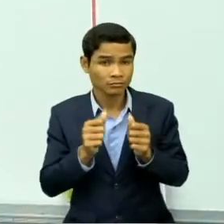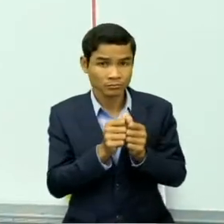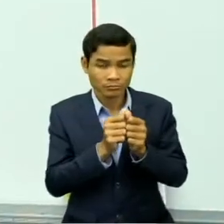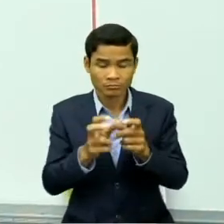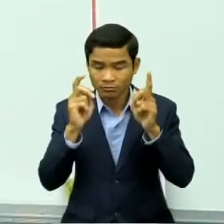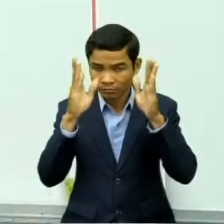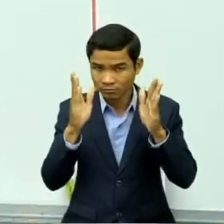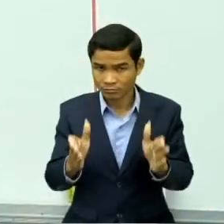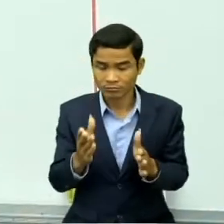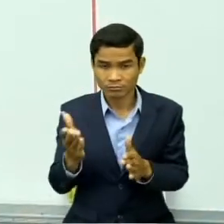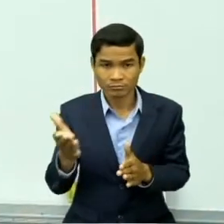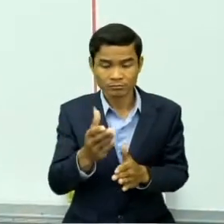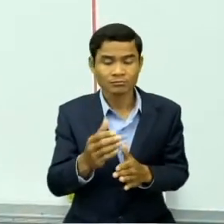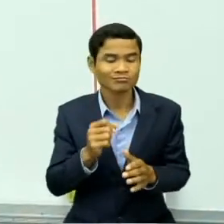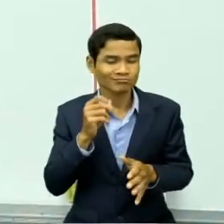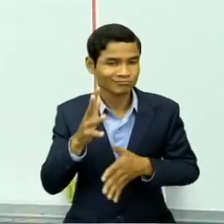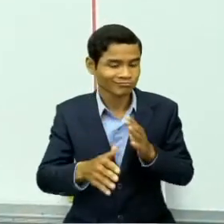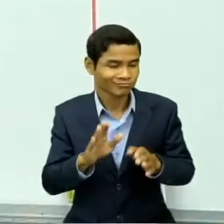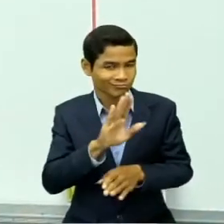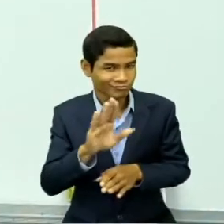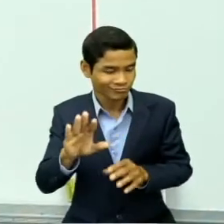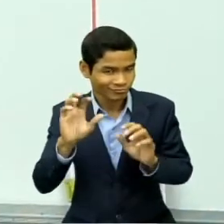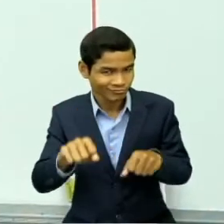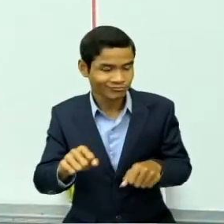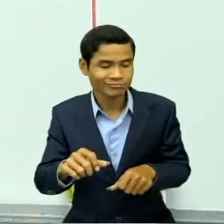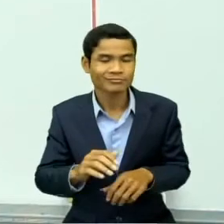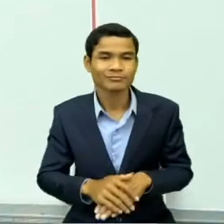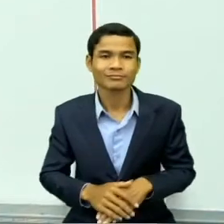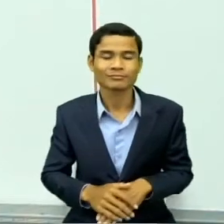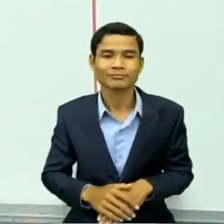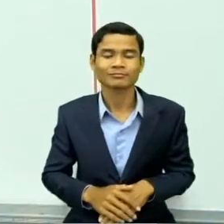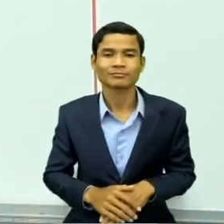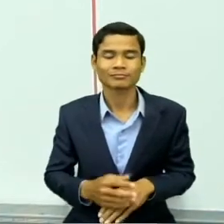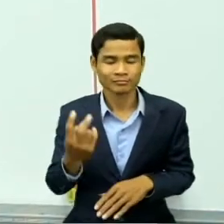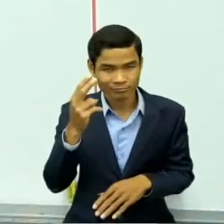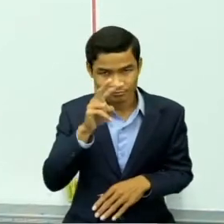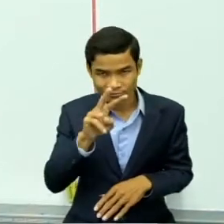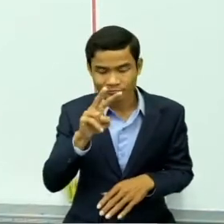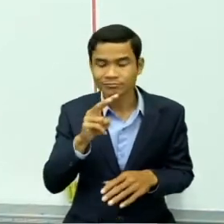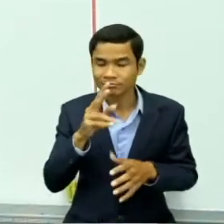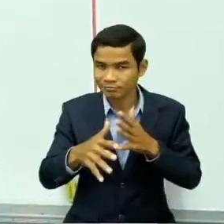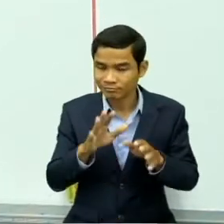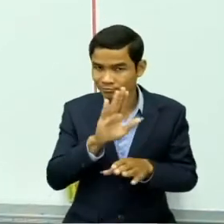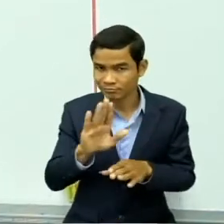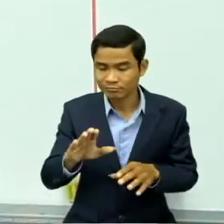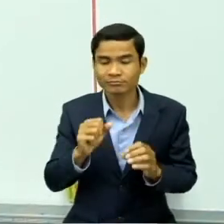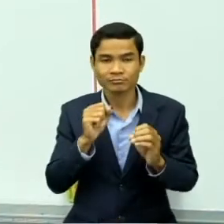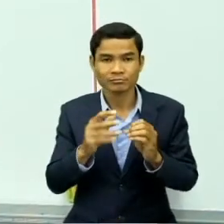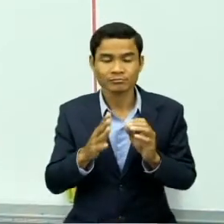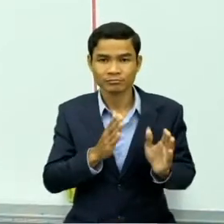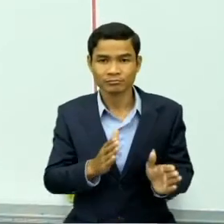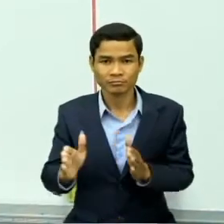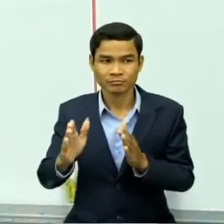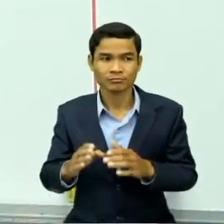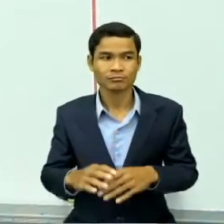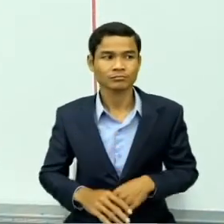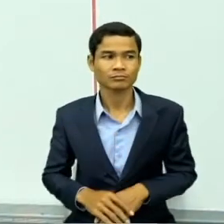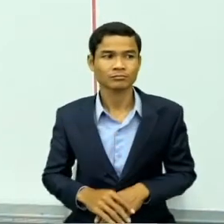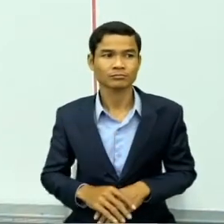nè chà cốt bần chân nhé ốc bí xa mặt tập hiệp nè con chà tìm chấp đàm